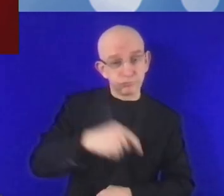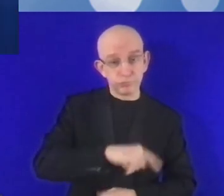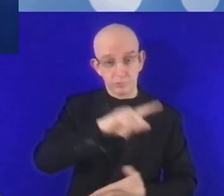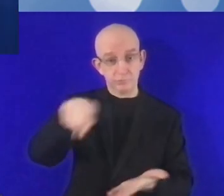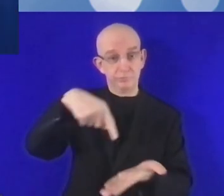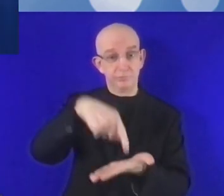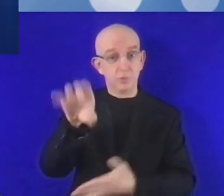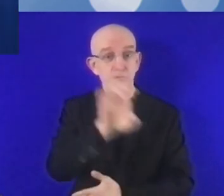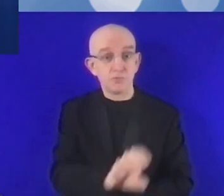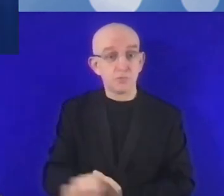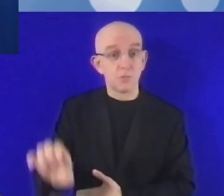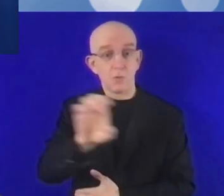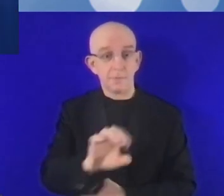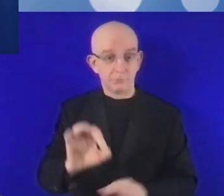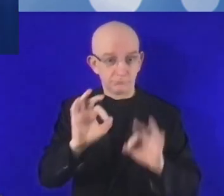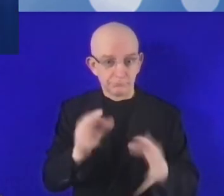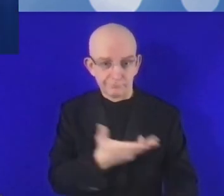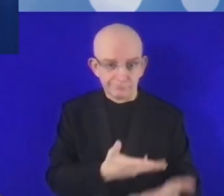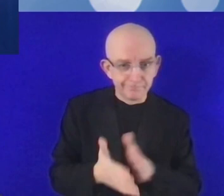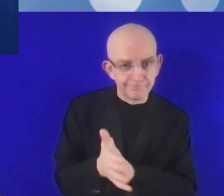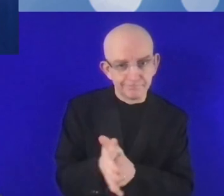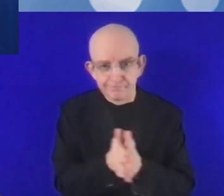你们当中会有一些人，他们